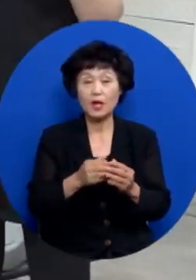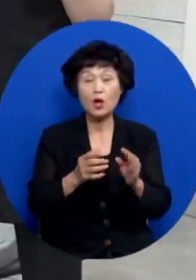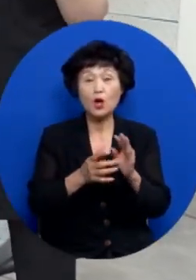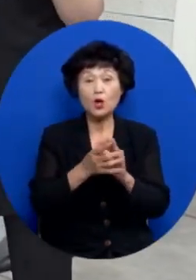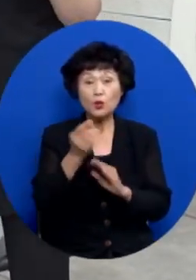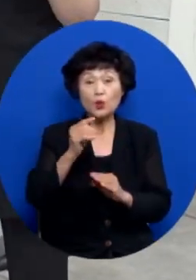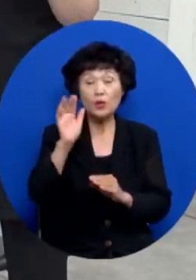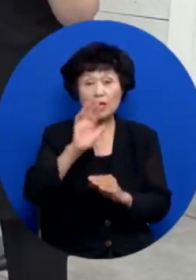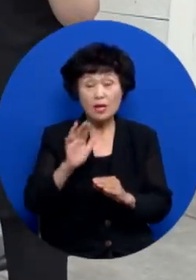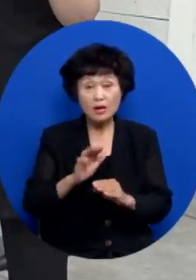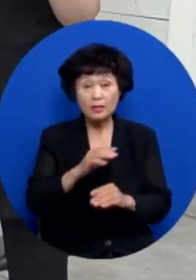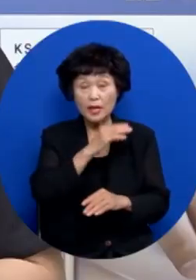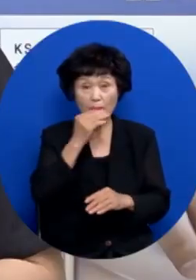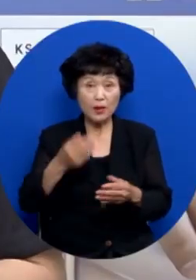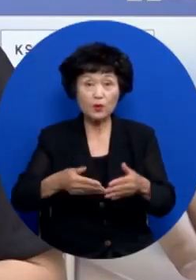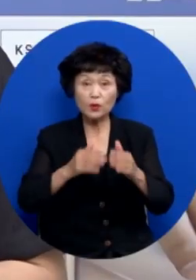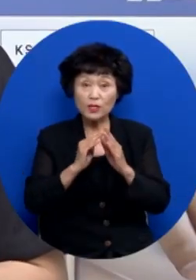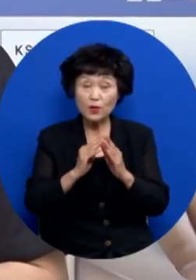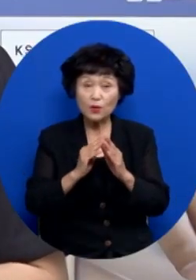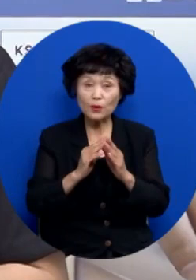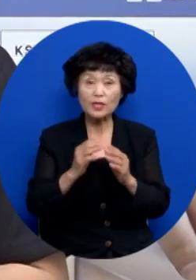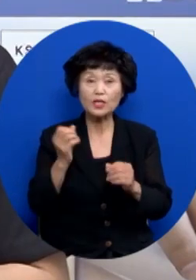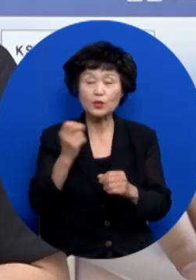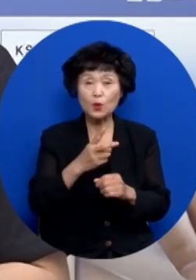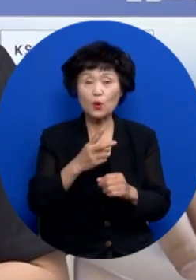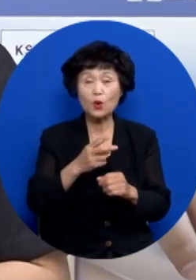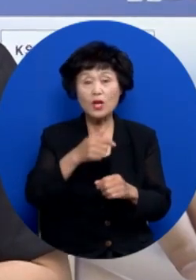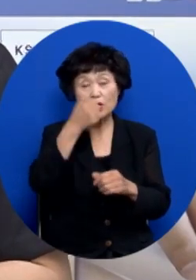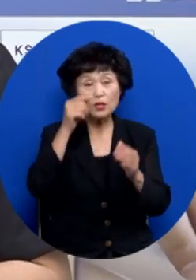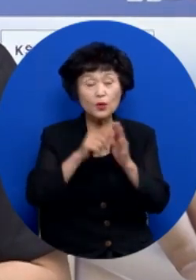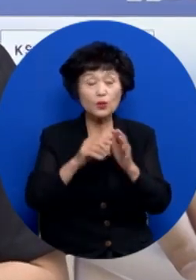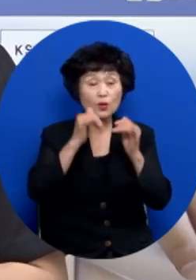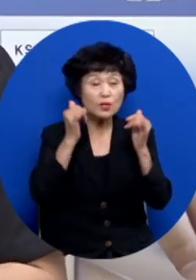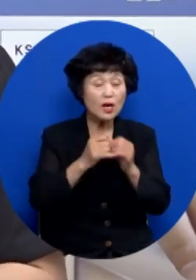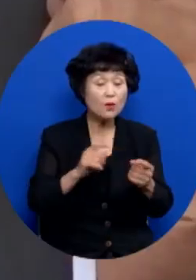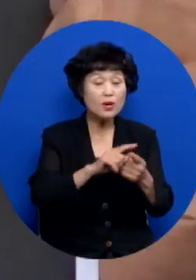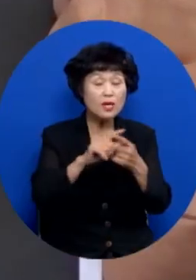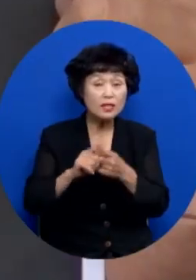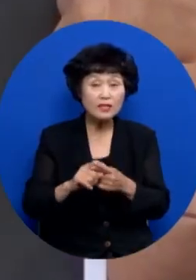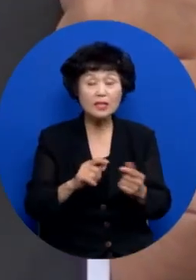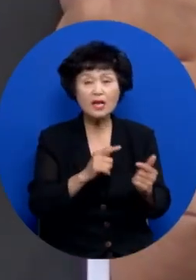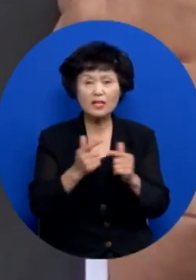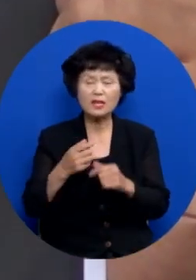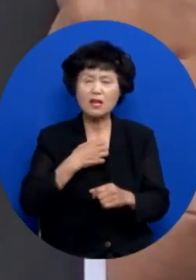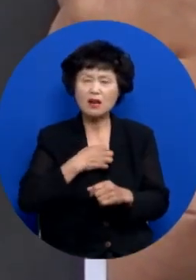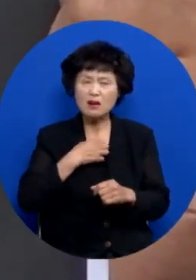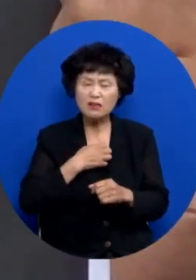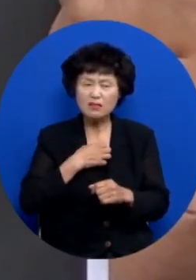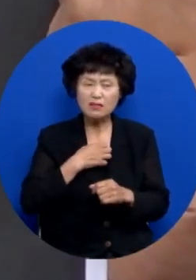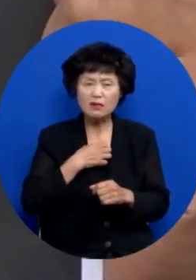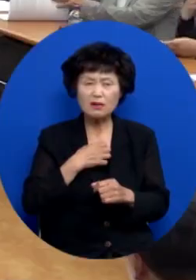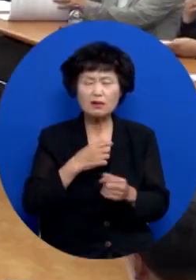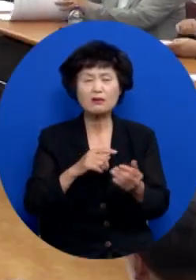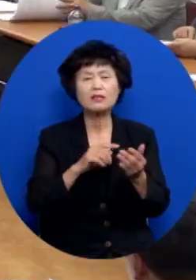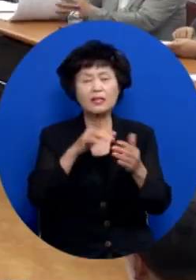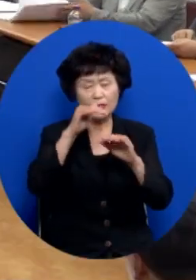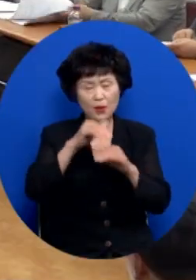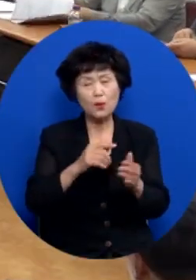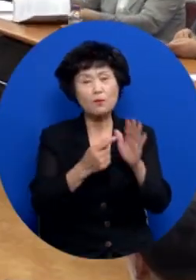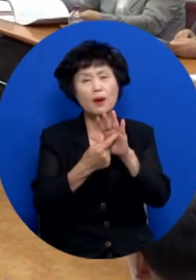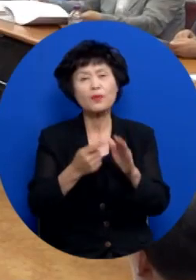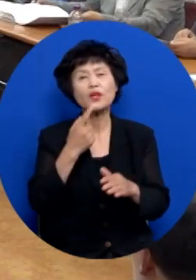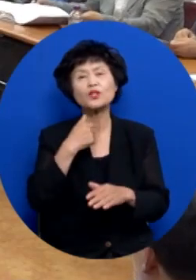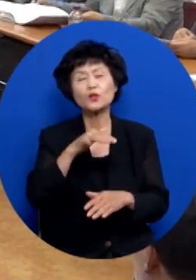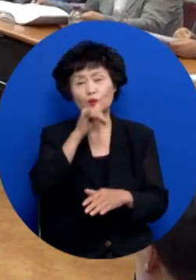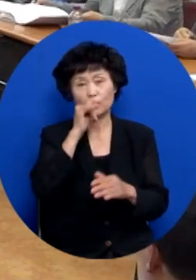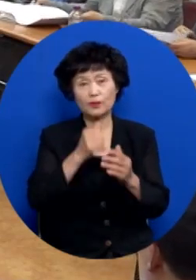행동연대가 후보자 반대 성명을, 지난 17일에는 기독교사회선교연대회의가 우려 성명을 낸 바 있습니다. 실행이 시작